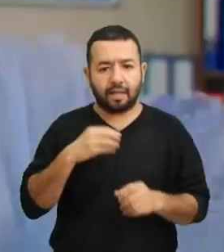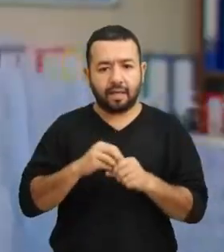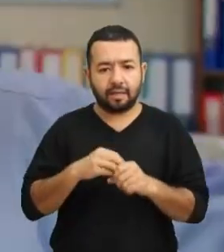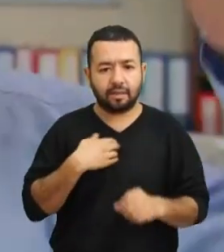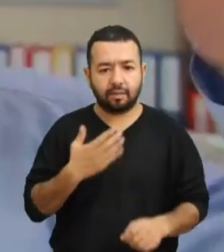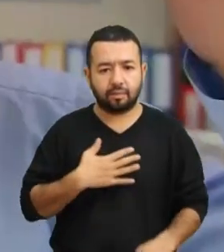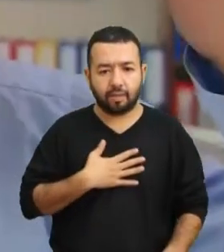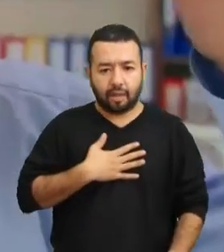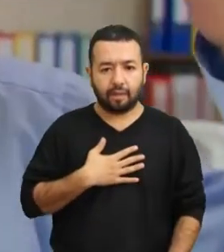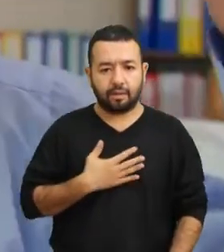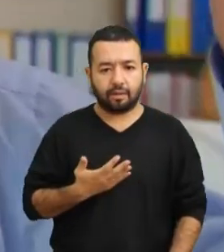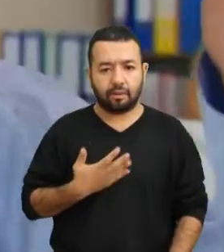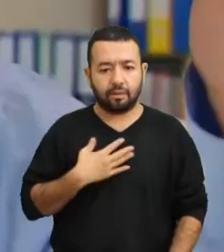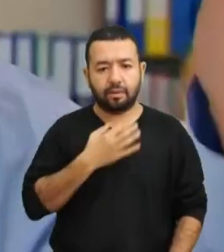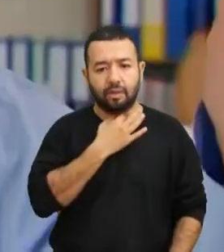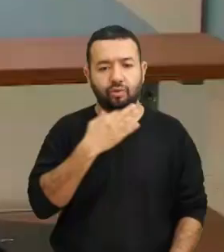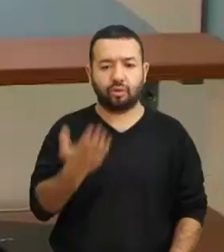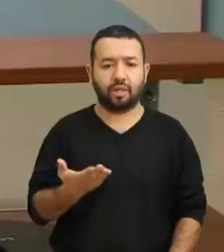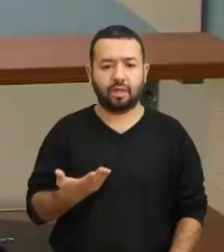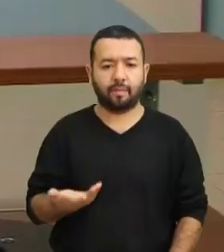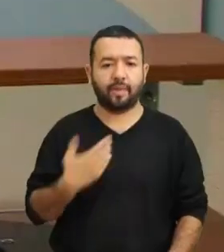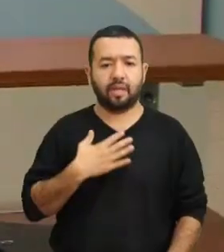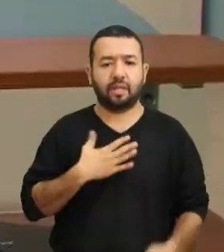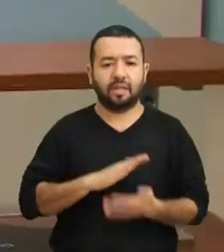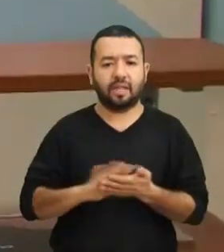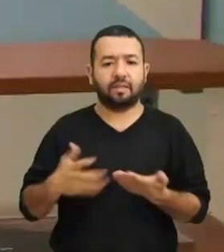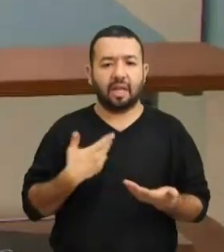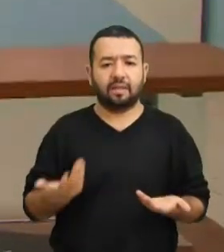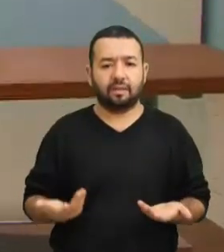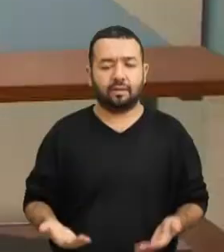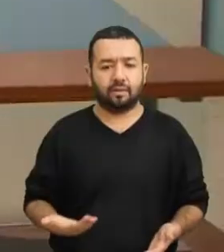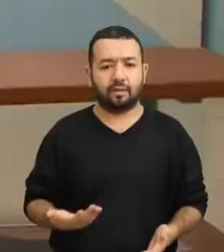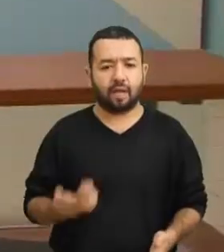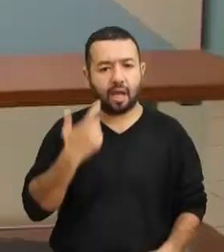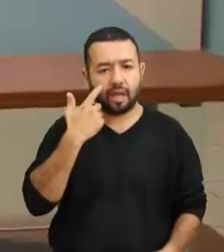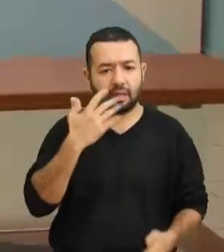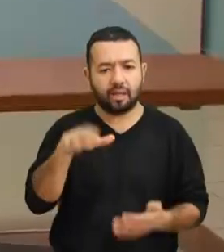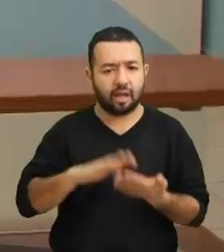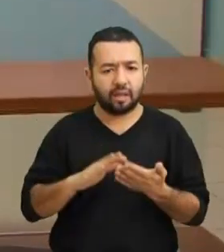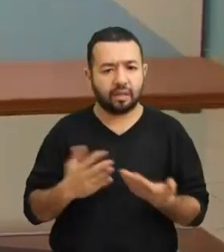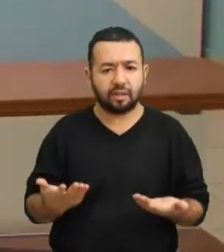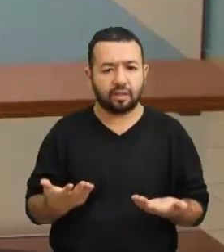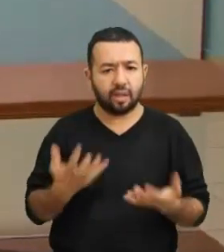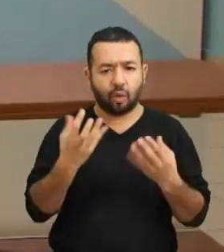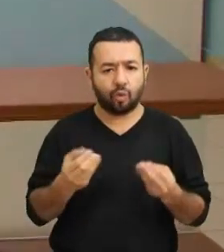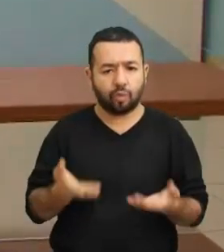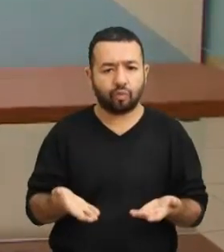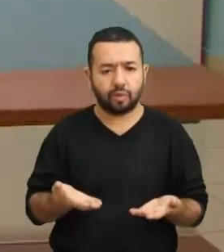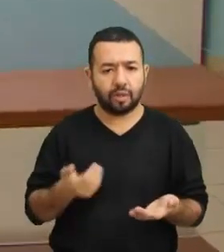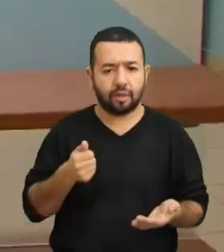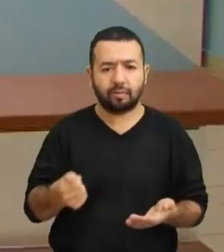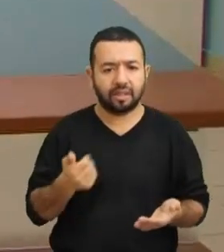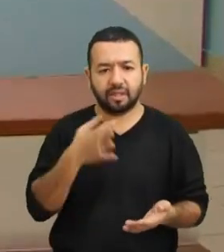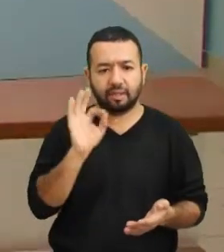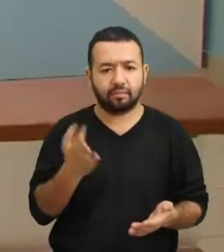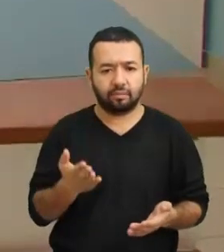çalışıyordum. Çok teşekkür ederim ama o da geçmedi yani. Hayırdır arkadaşlar? Ne oluyor burada? Kim bastı